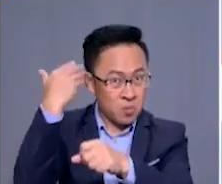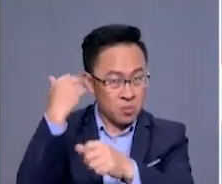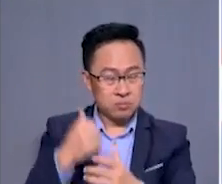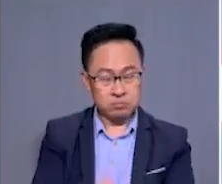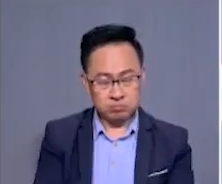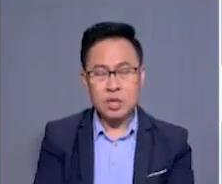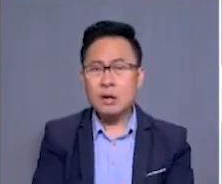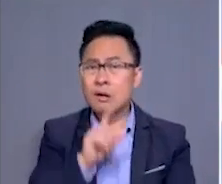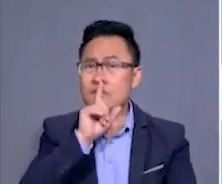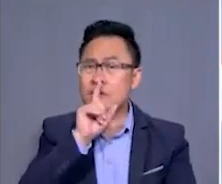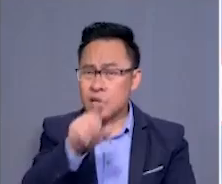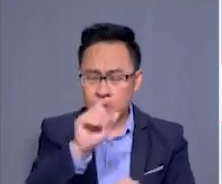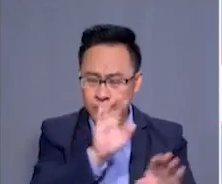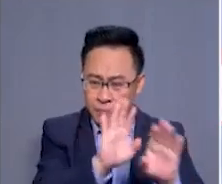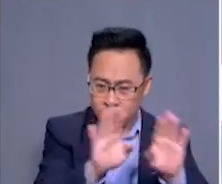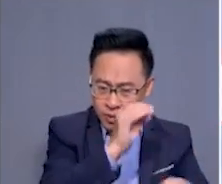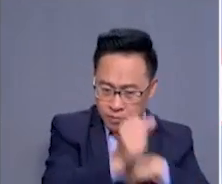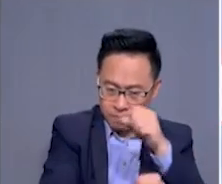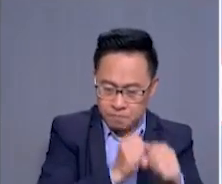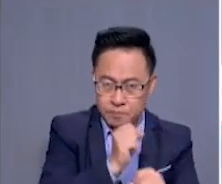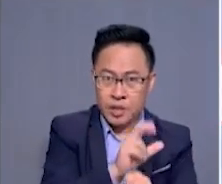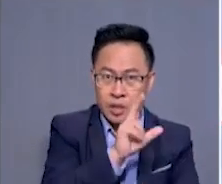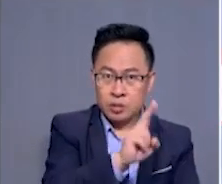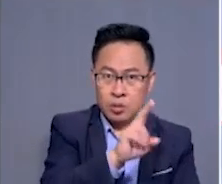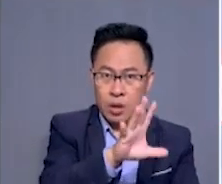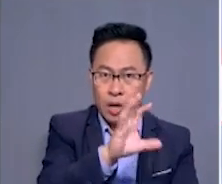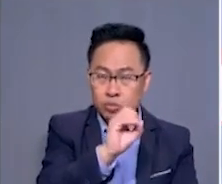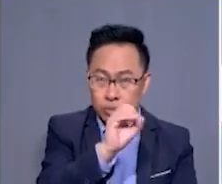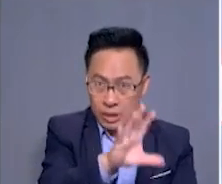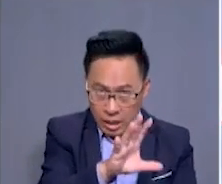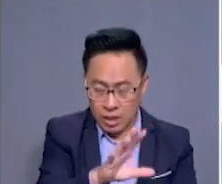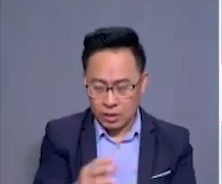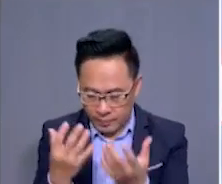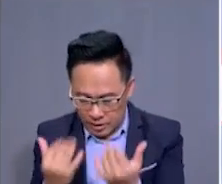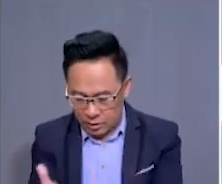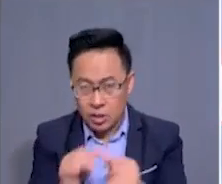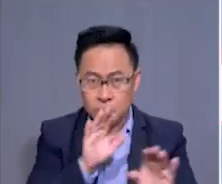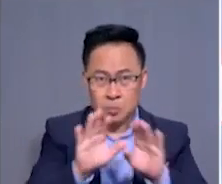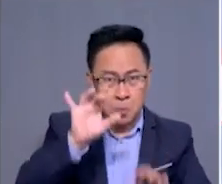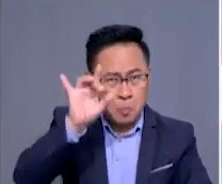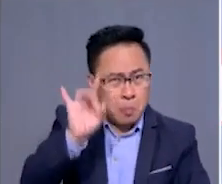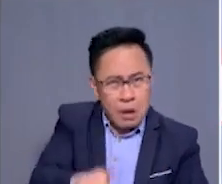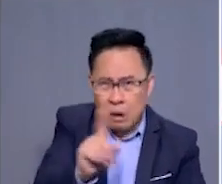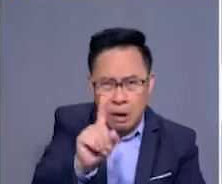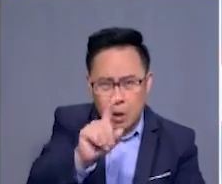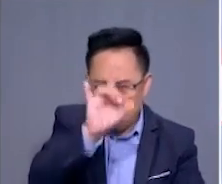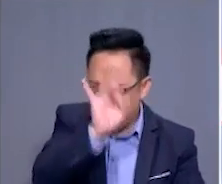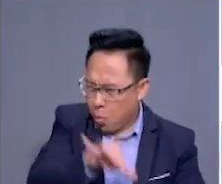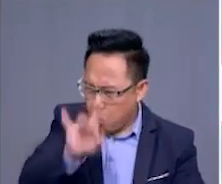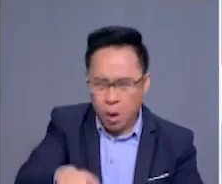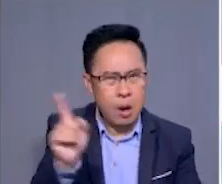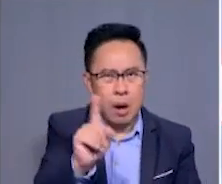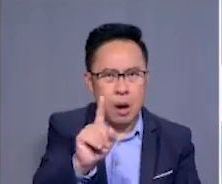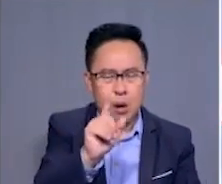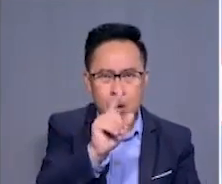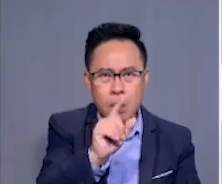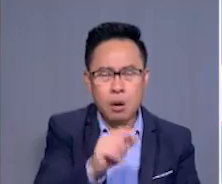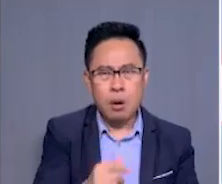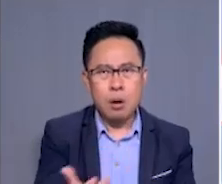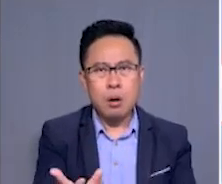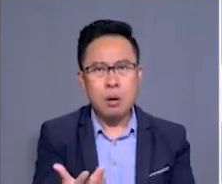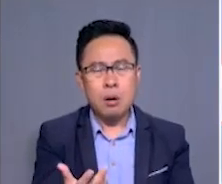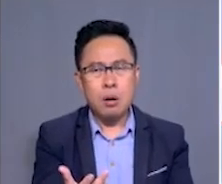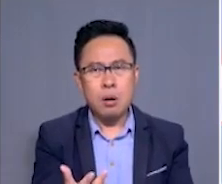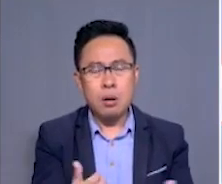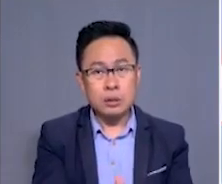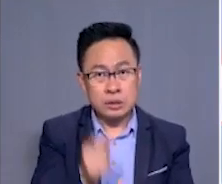ไว้ว่าจะเหมือนแฮร์ริเอตปี05หรือว่าพายุเกที่ผ่านมาหรือเปล่าคะหรือว่าจริงๆมันไม่ได้หนักหนาอะไรขนาดนั้น ความจริงแล้วศูนย์กลาง